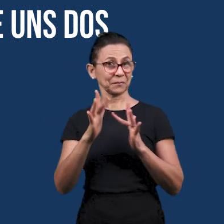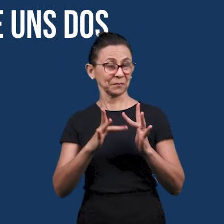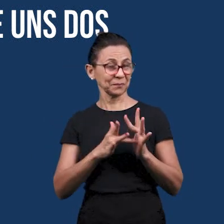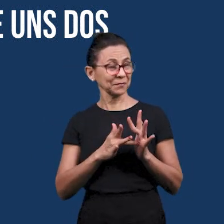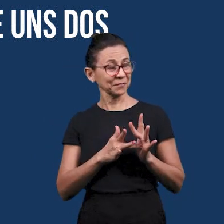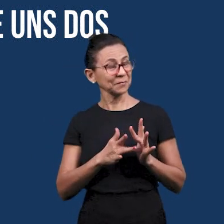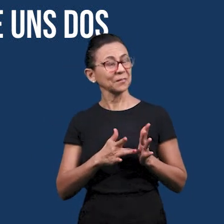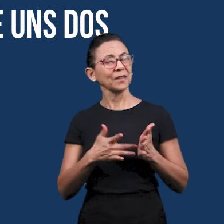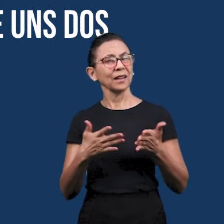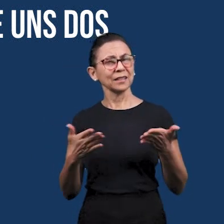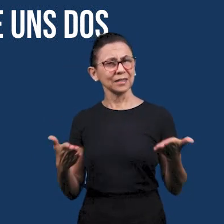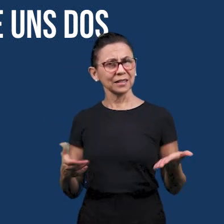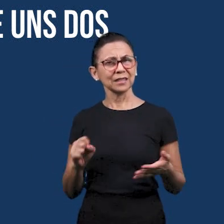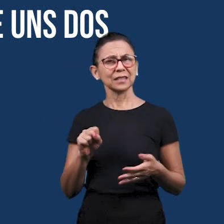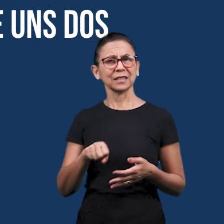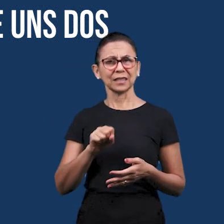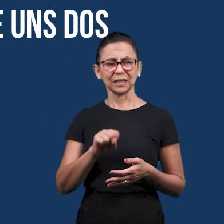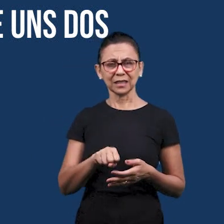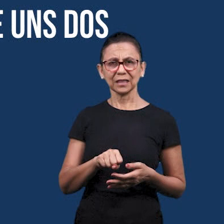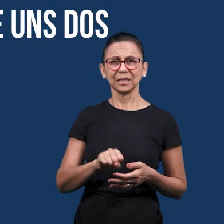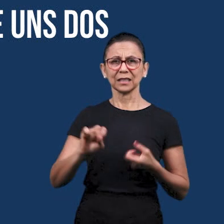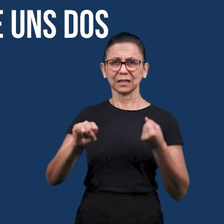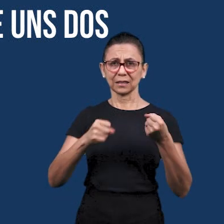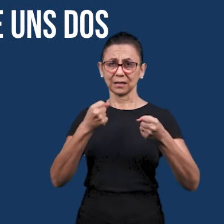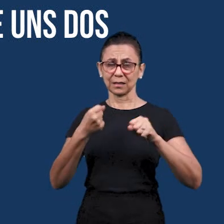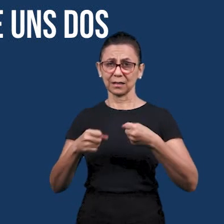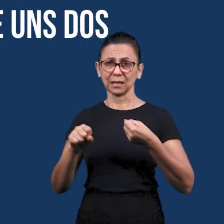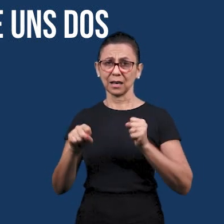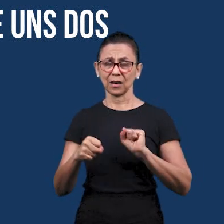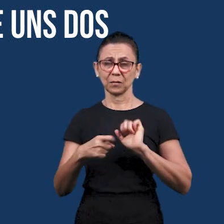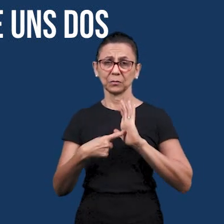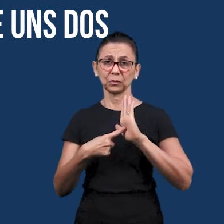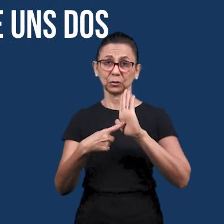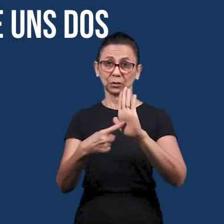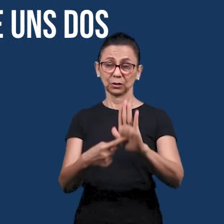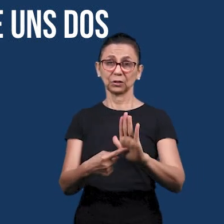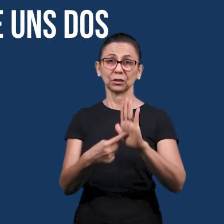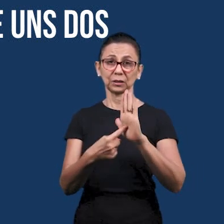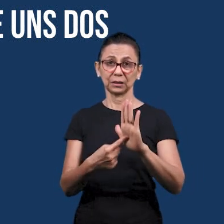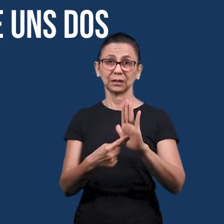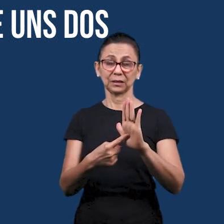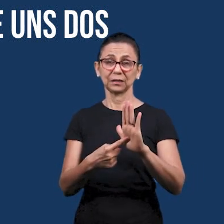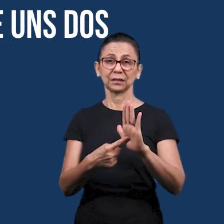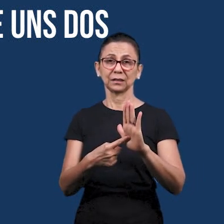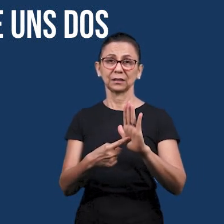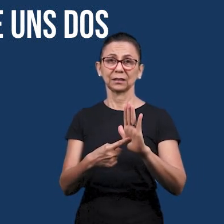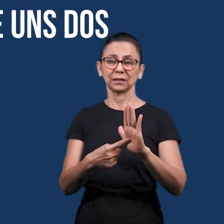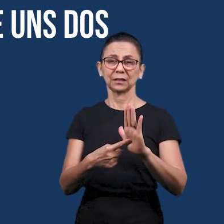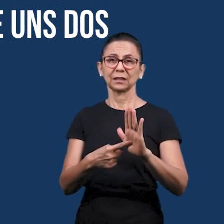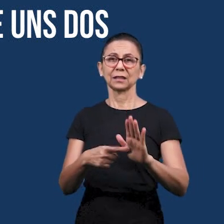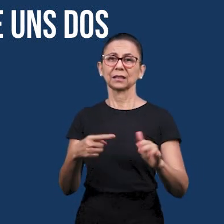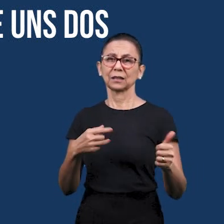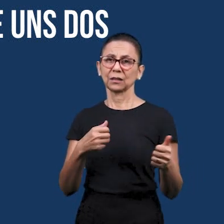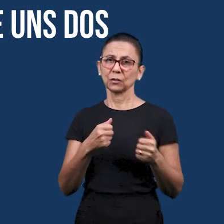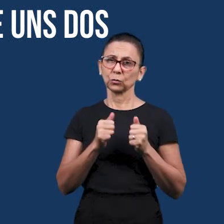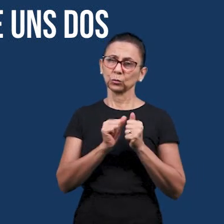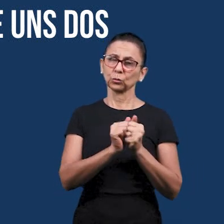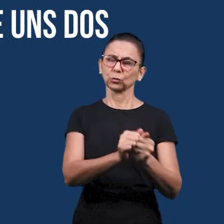вызываю, я зову вас, уповая на Слово, в Псалме 118, стихе